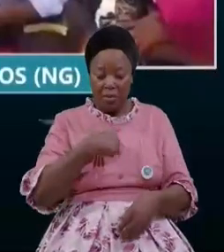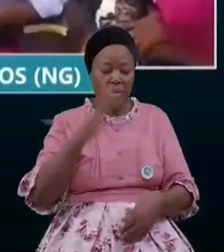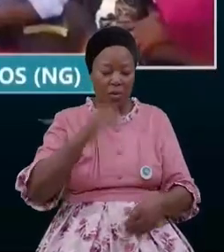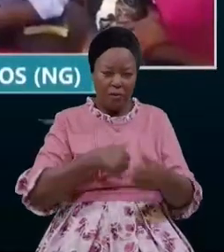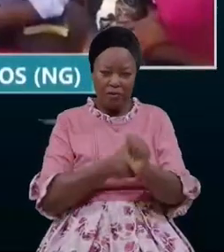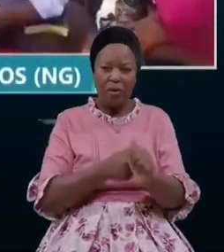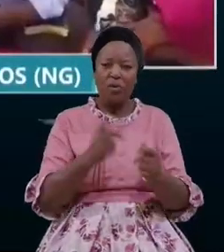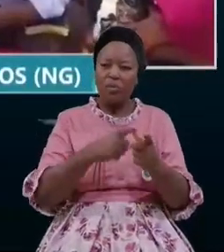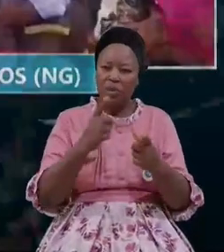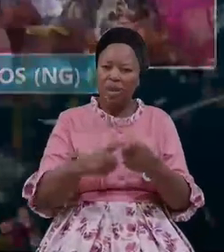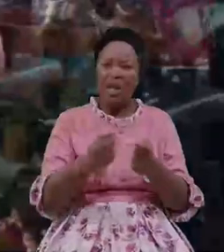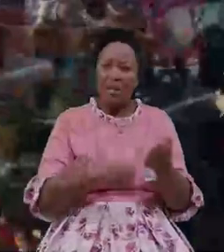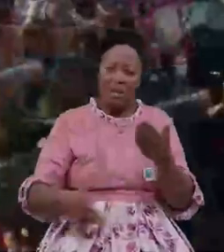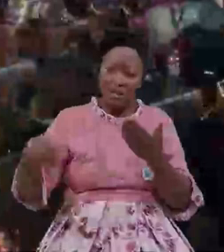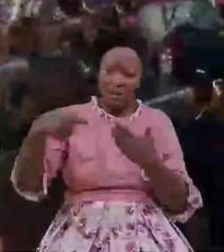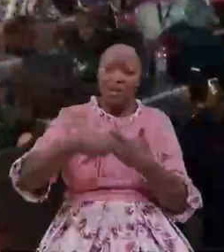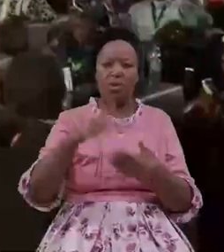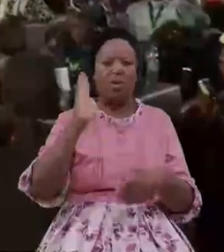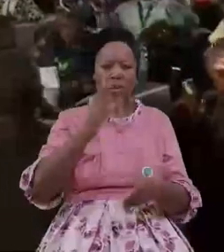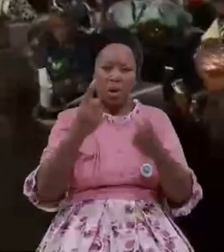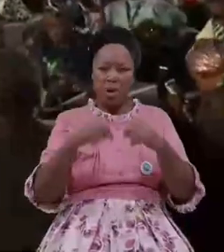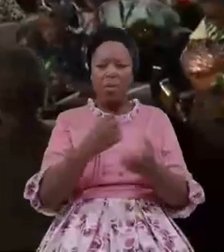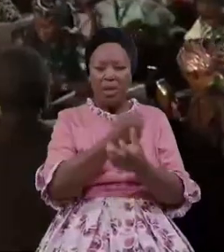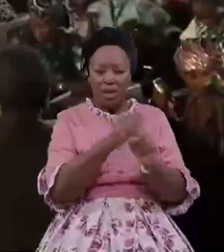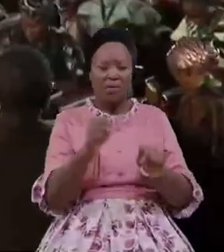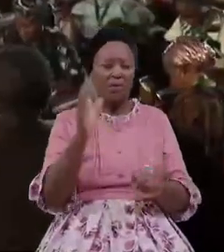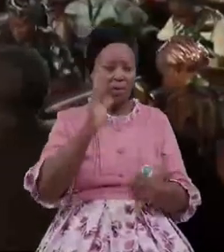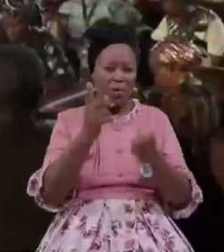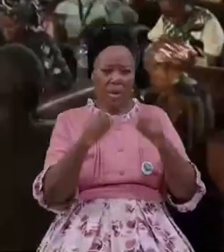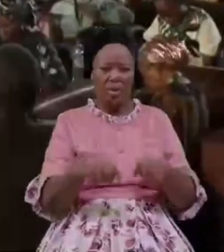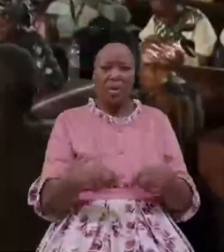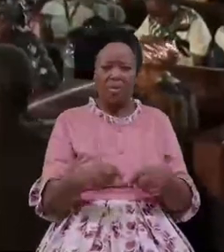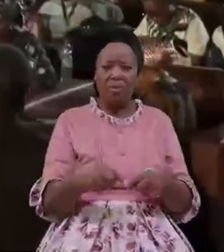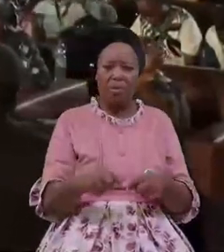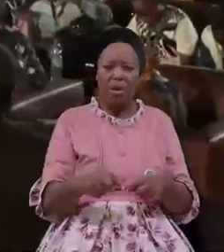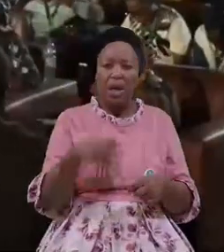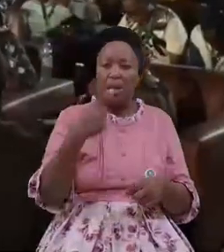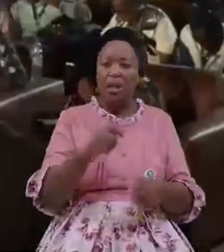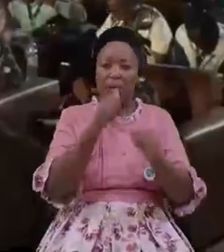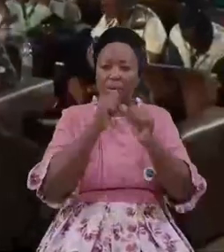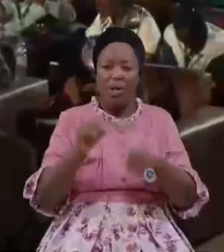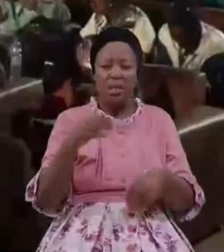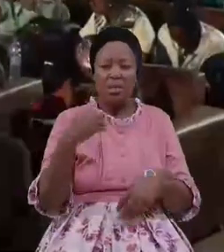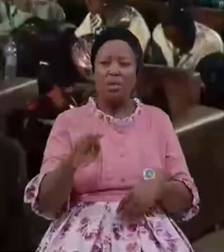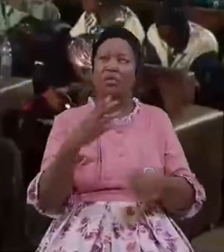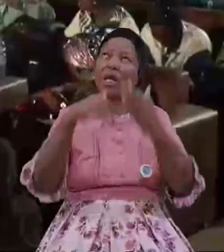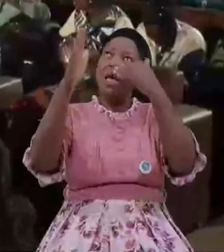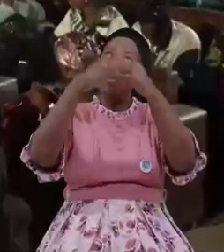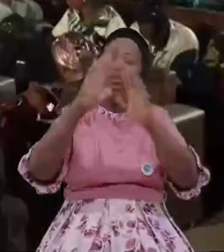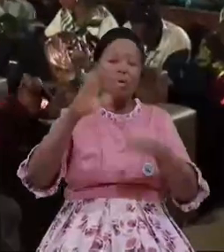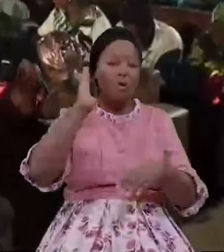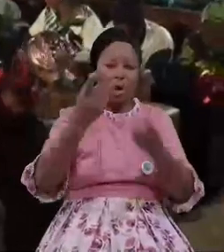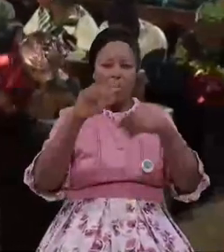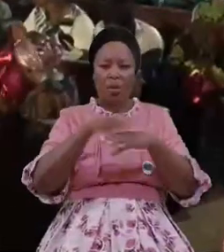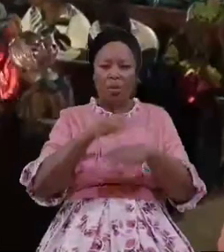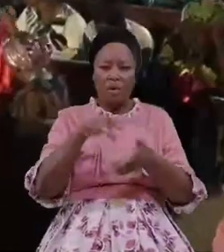et puis la restauration viendra le salut viendra les bénédictions du ciel viendront